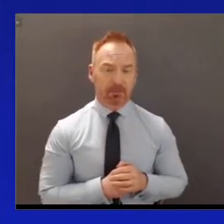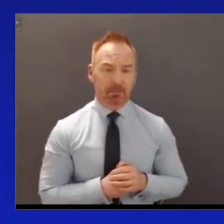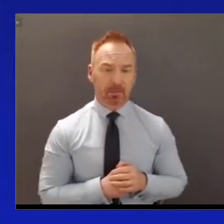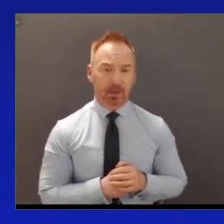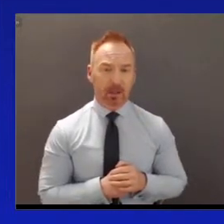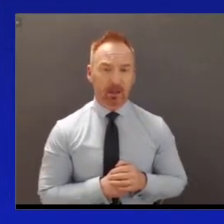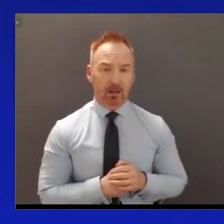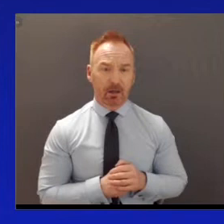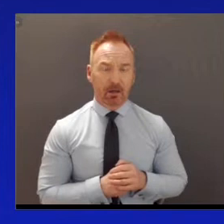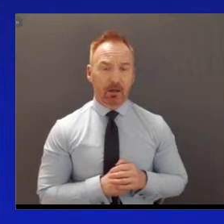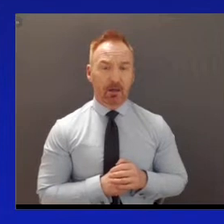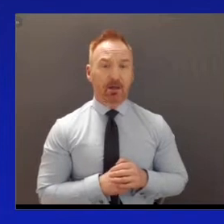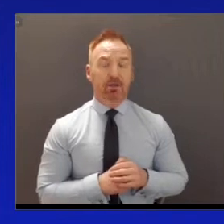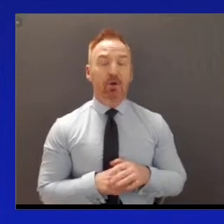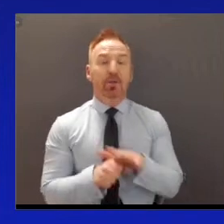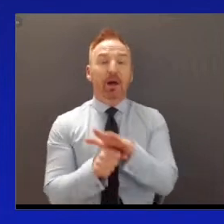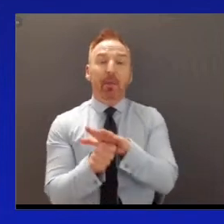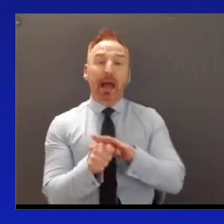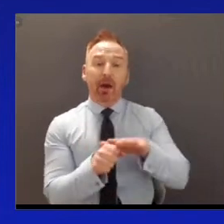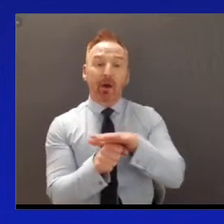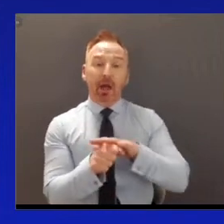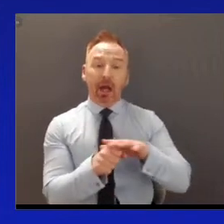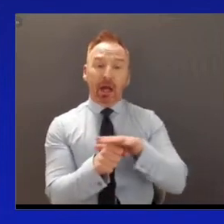exemple, les délais,